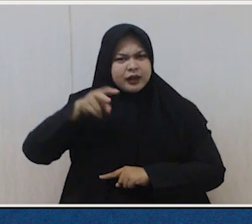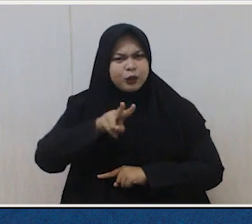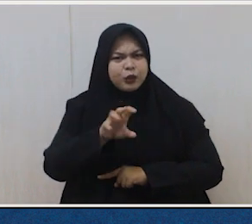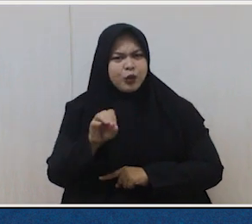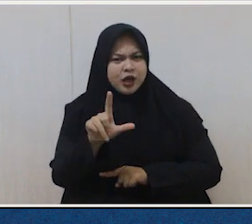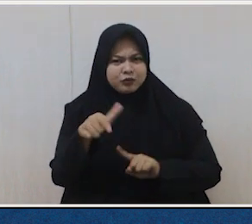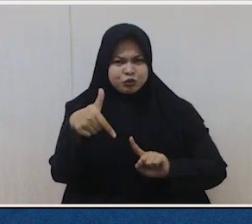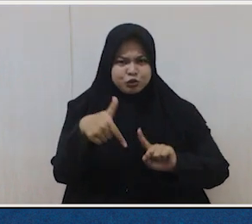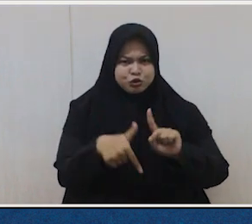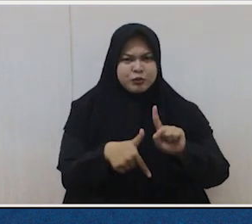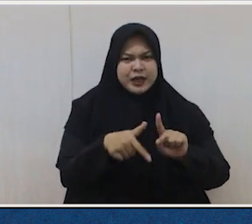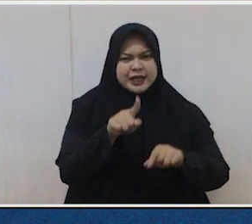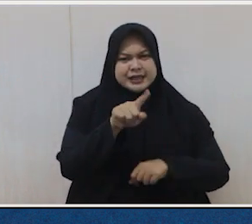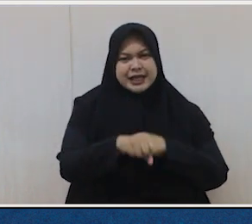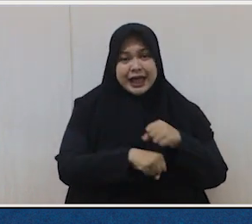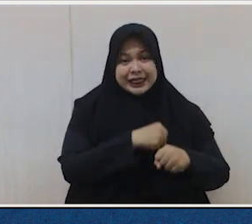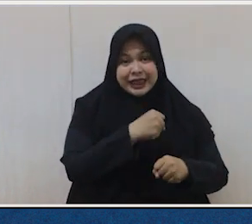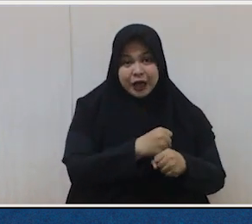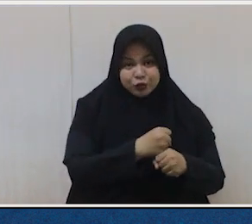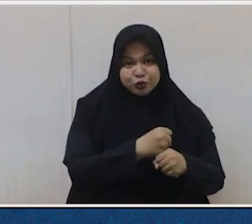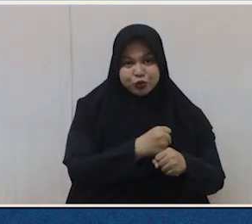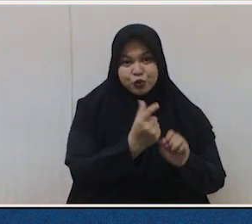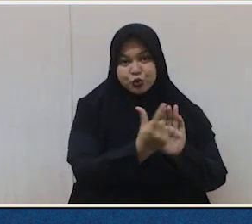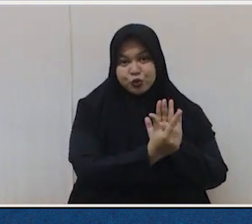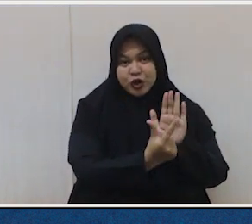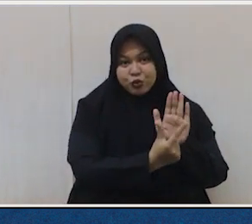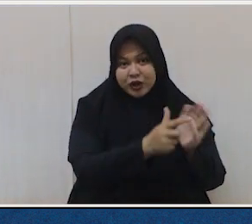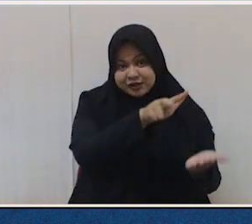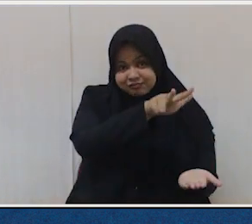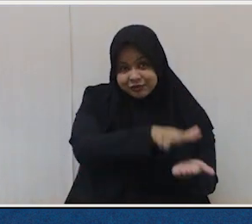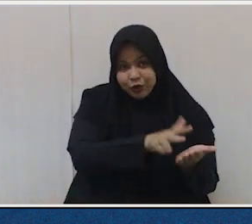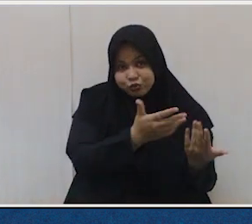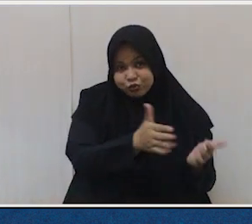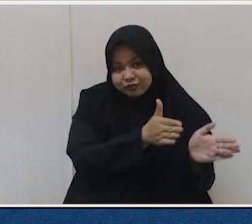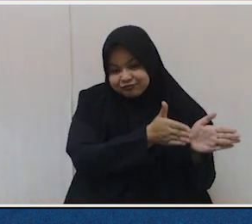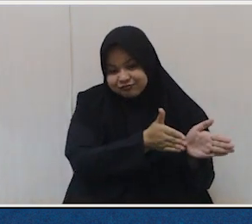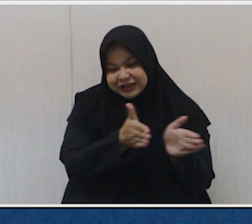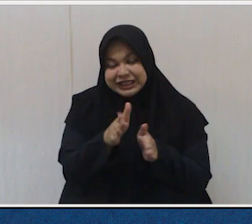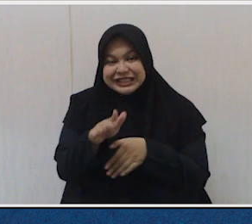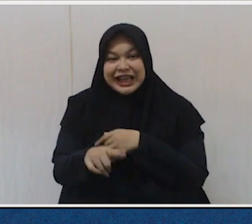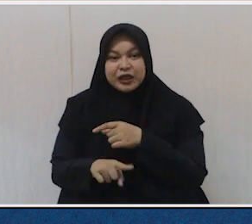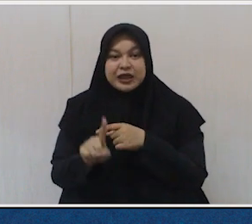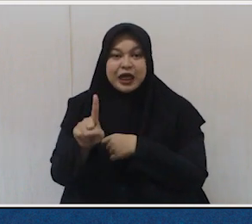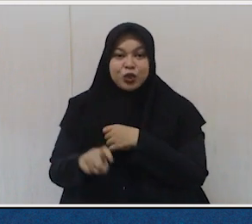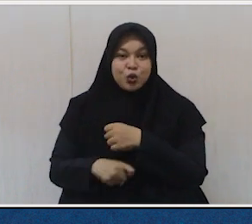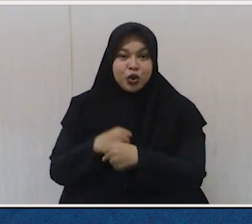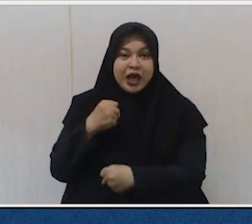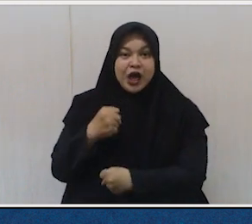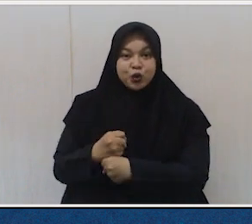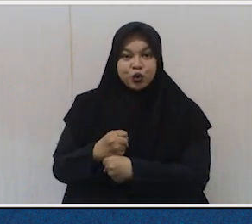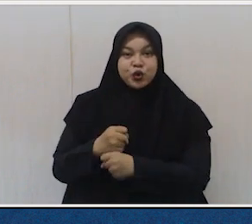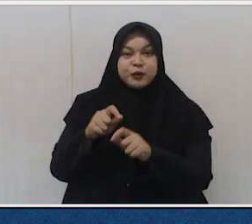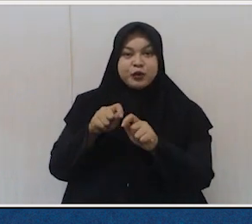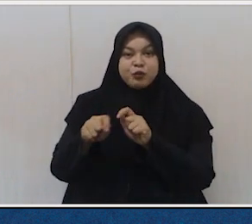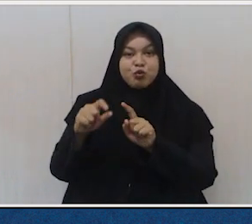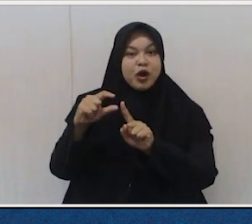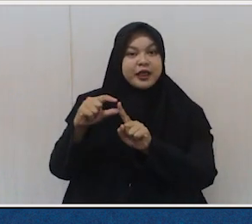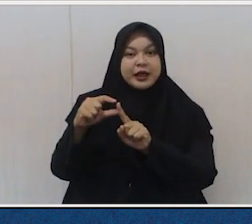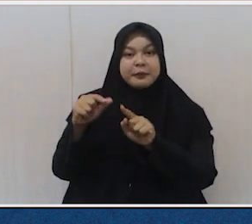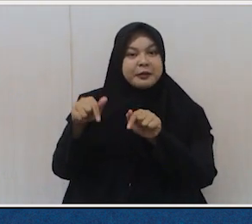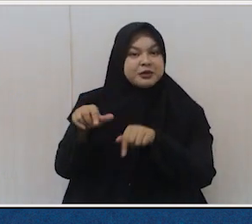jadi 1 tahun 1 tahun setelah undang-undang disahkan eh pembentukan PP itu